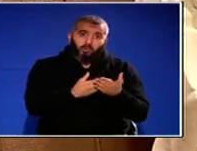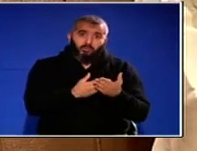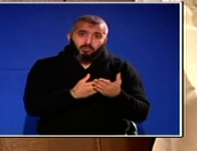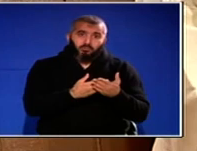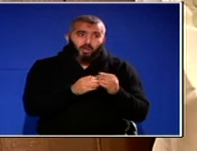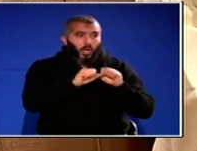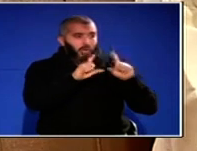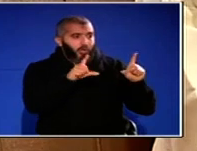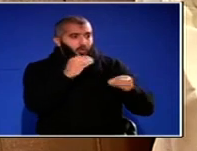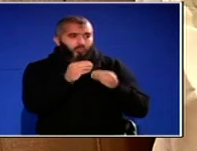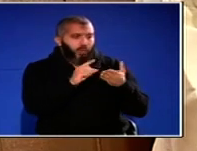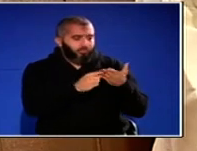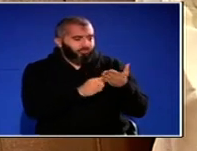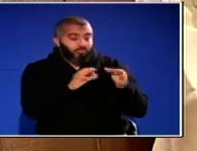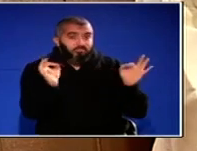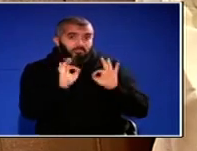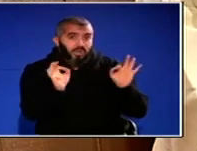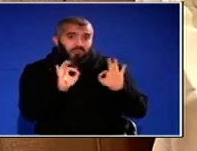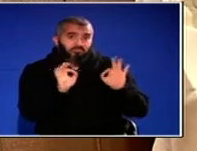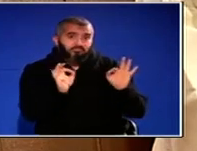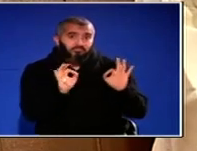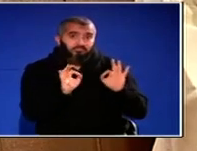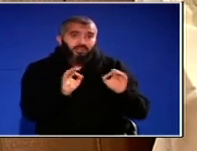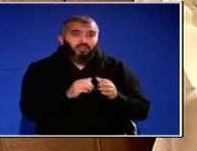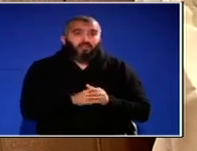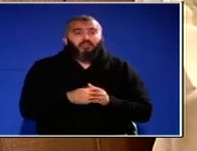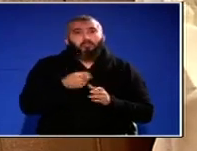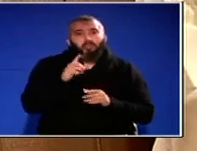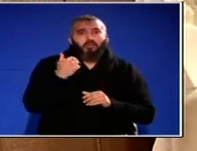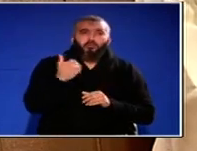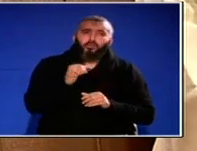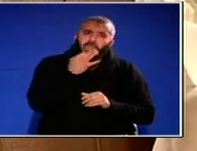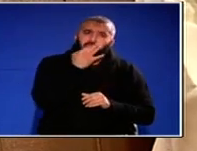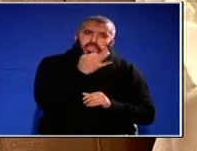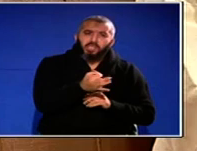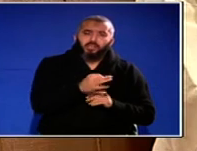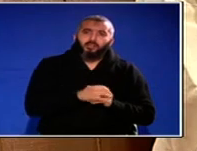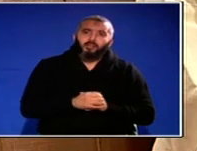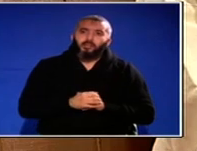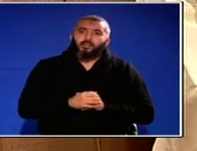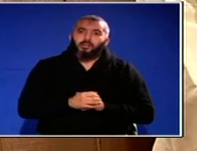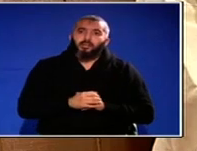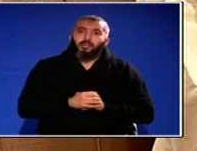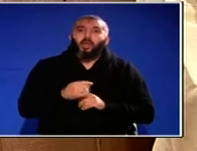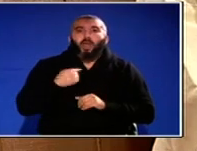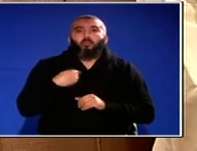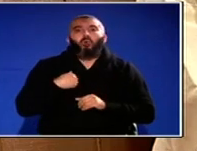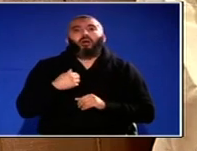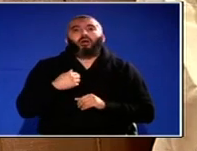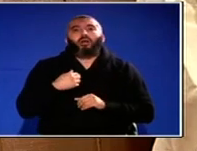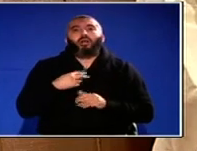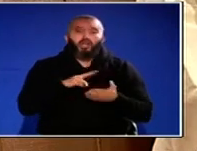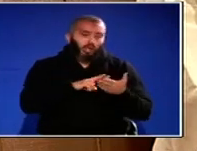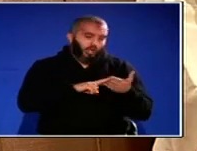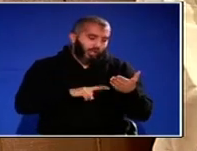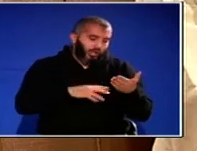الكريم صدق الله العظيم، لكن ورد أقول صدق الله. وبالتالي أنا ما دمت قد قرأت القرآن